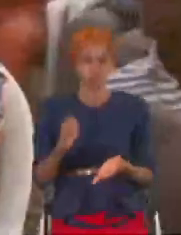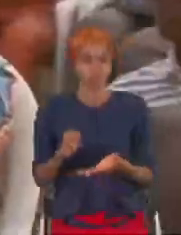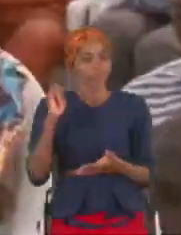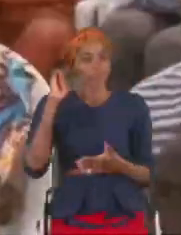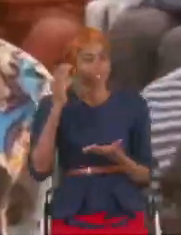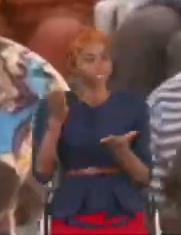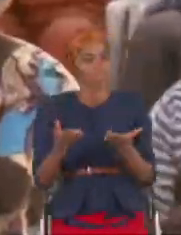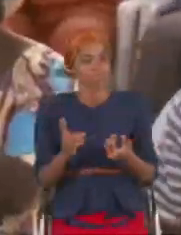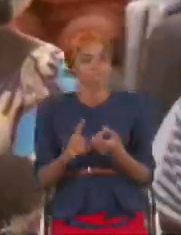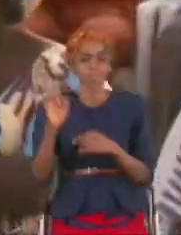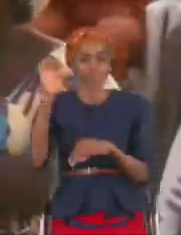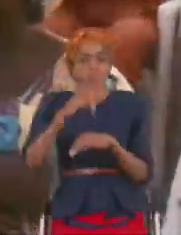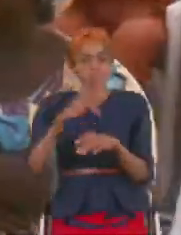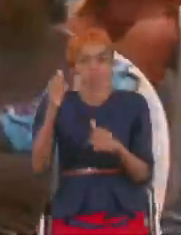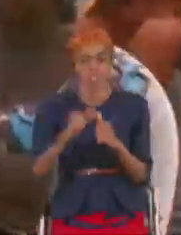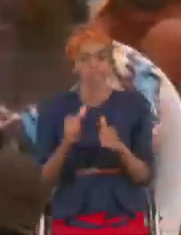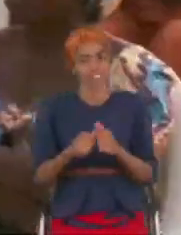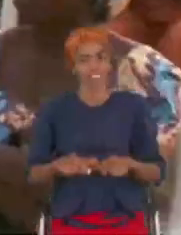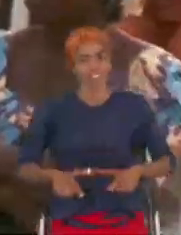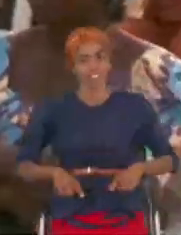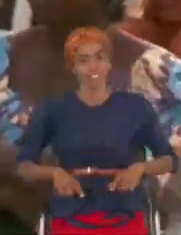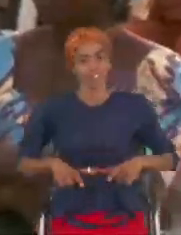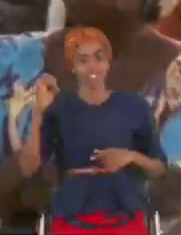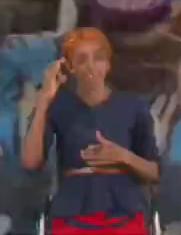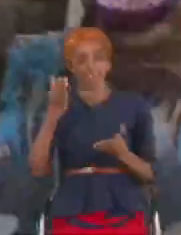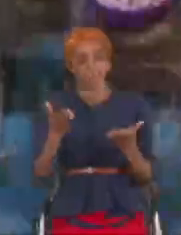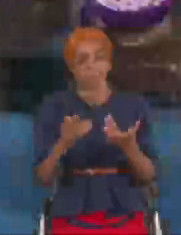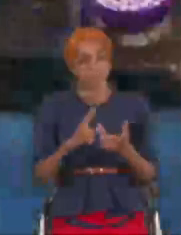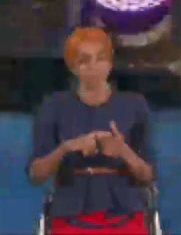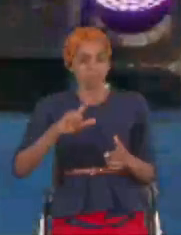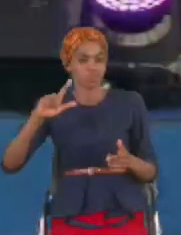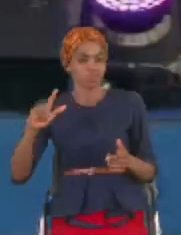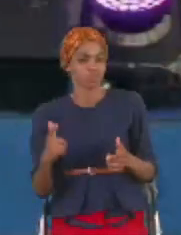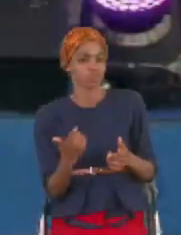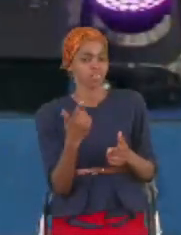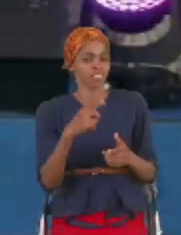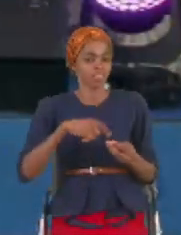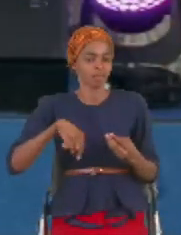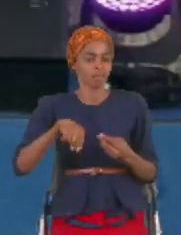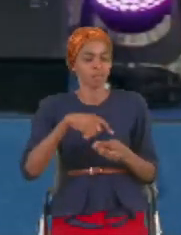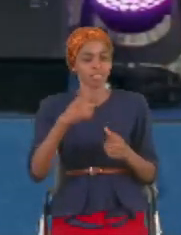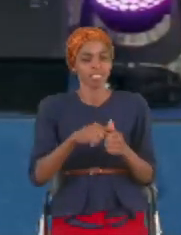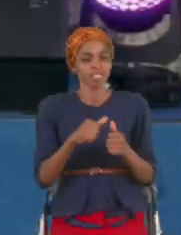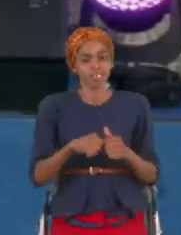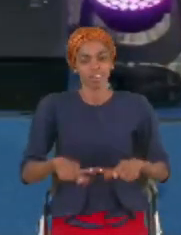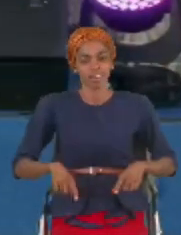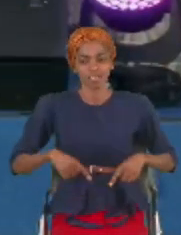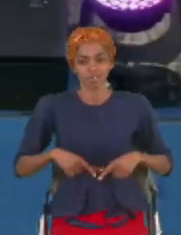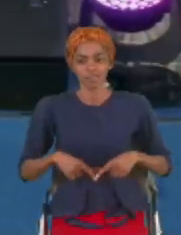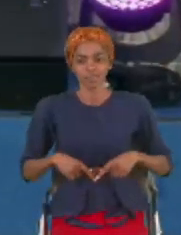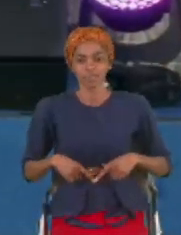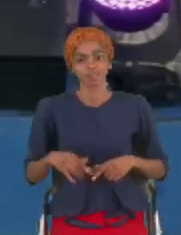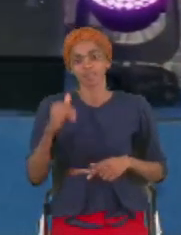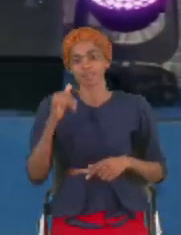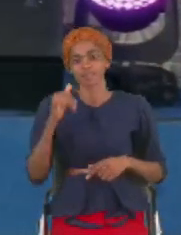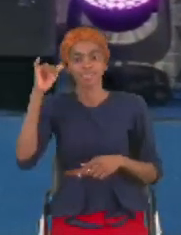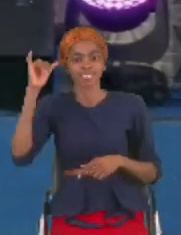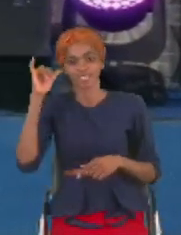où va toucher chaque vie il veut transformer changer chaque vie